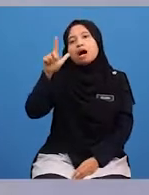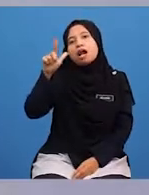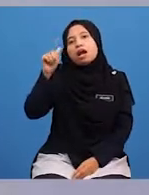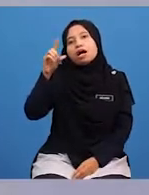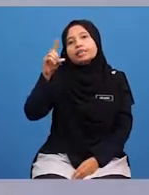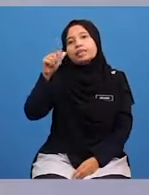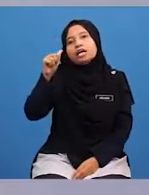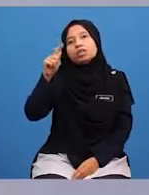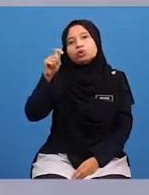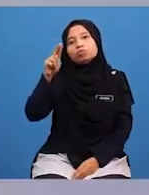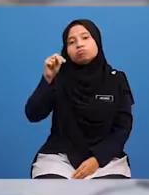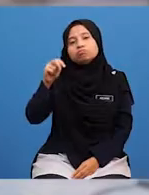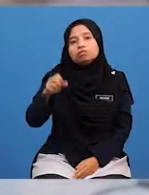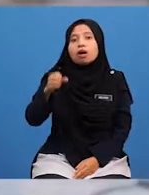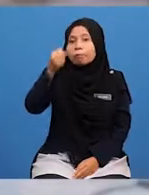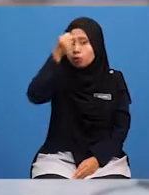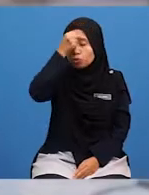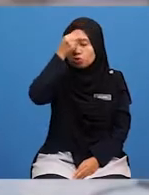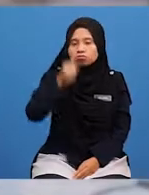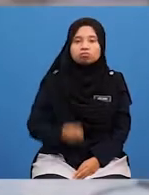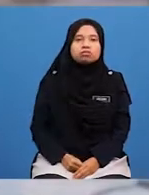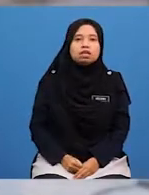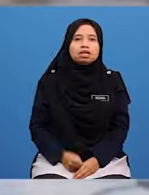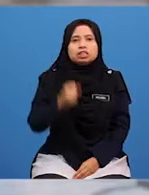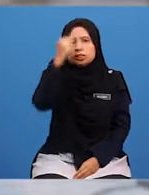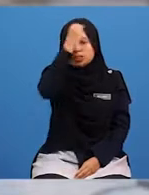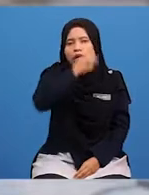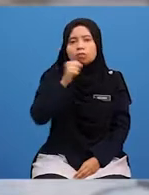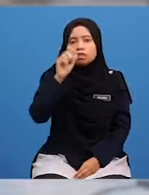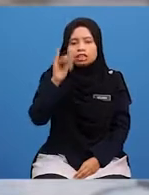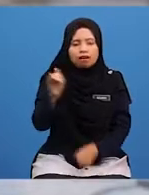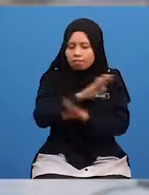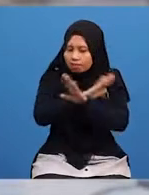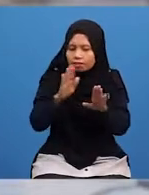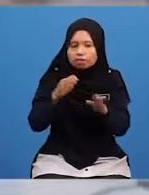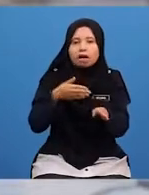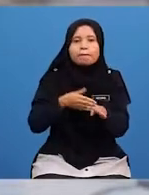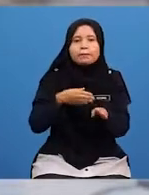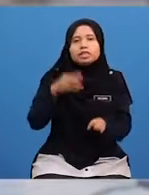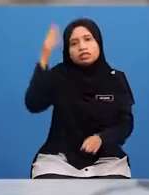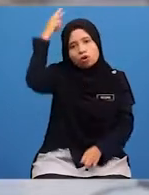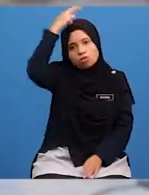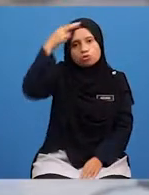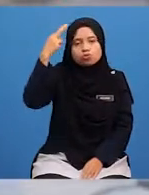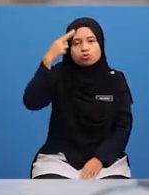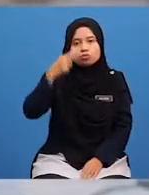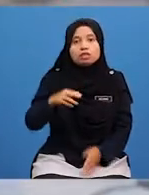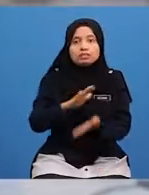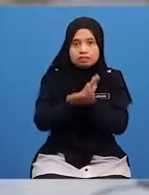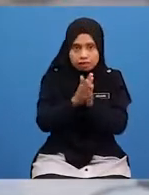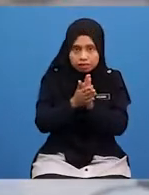bodoh. Kesemua sifat mustahil ini adalah sifat yang tidak ada pada diri seorang Rasul.